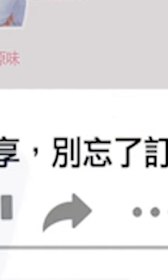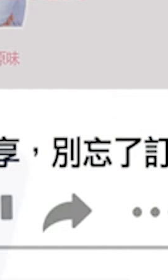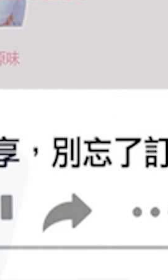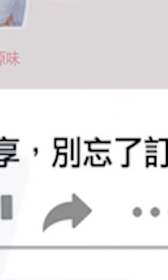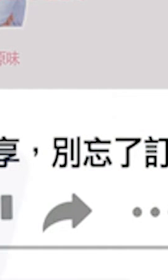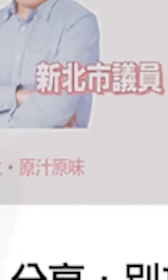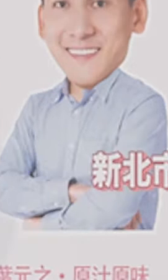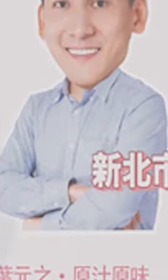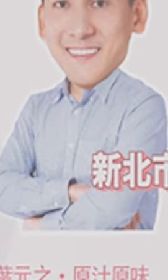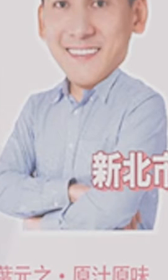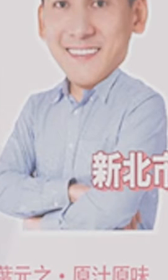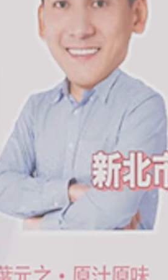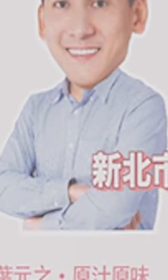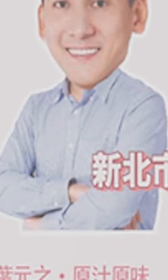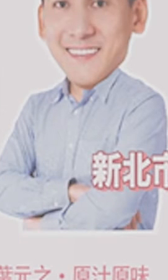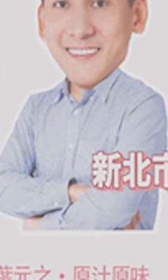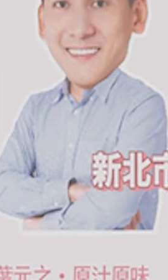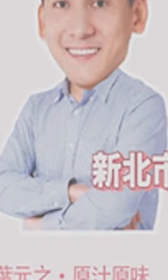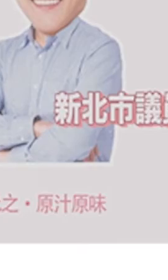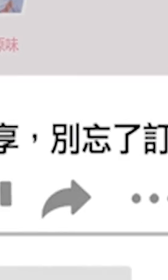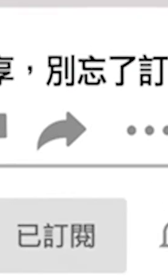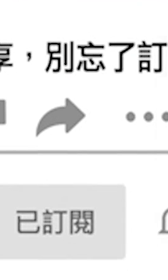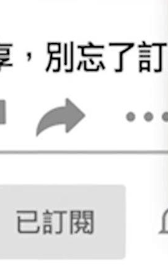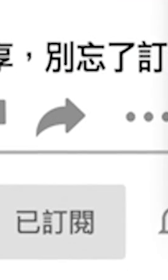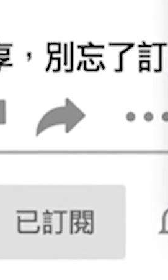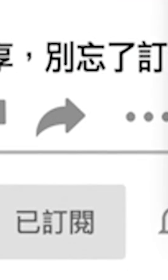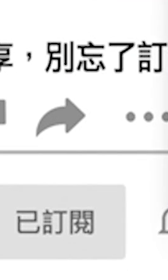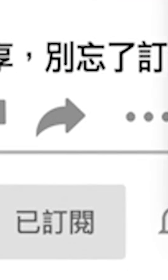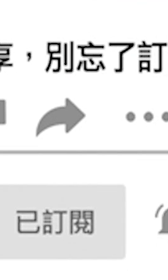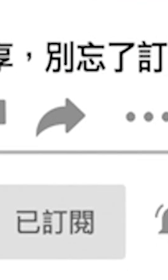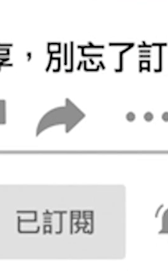并订阅我的 YouTube 频道"叶原之原汁原味"，记得开启小铃铛哦。